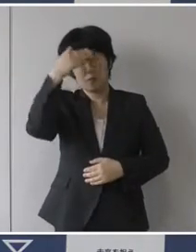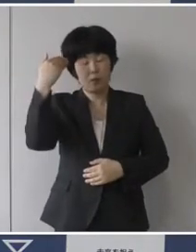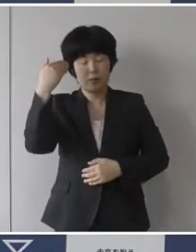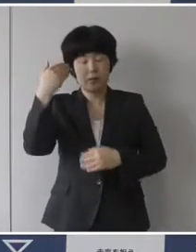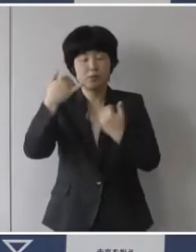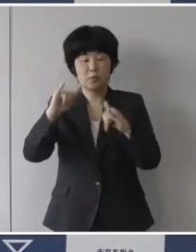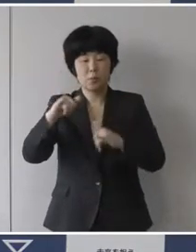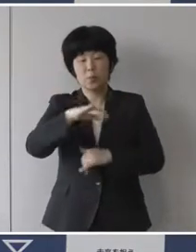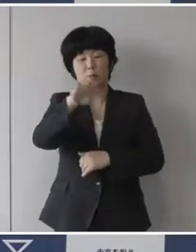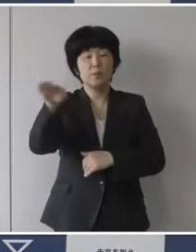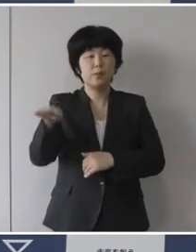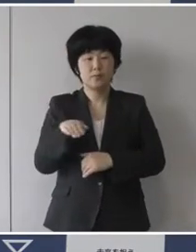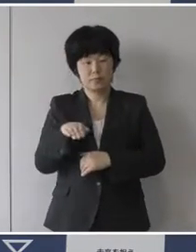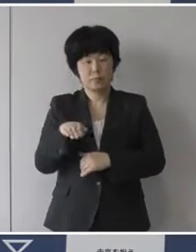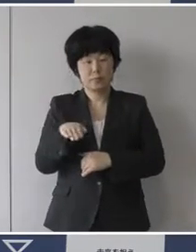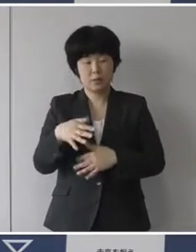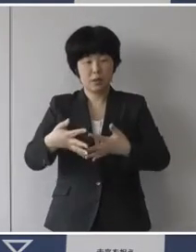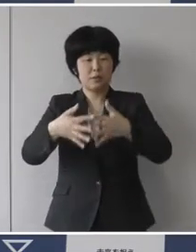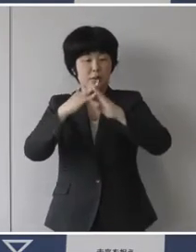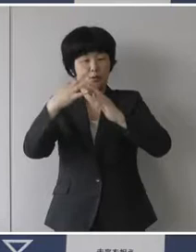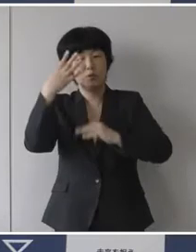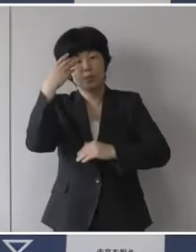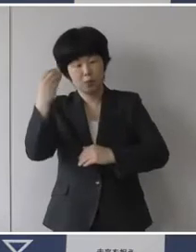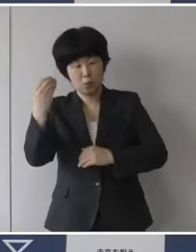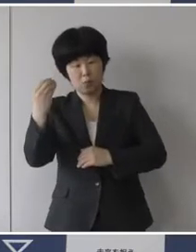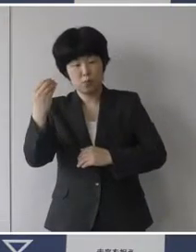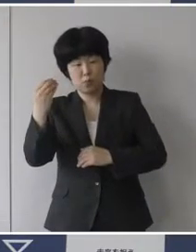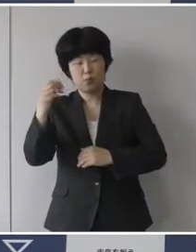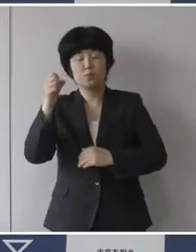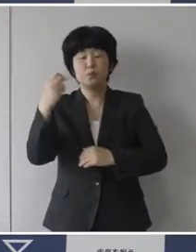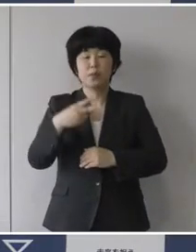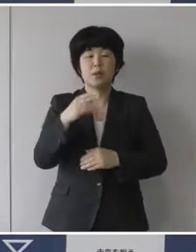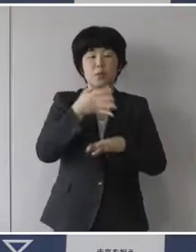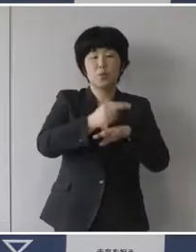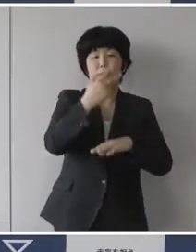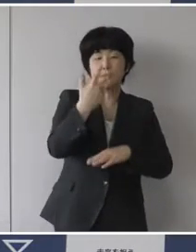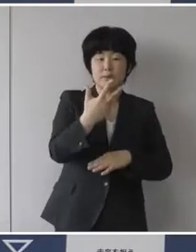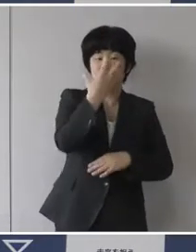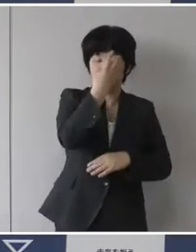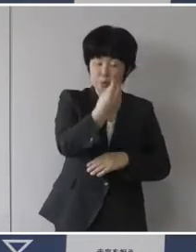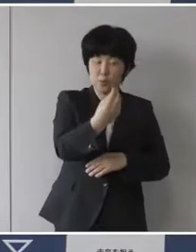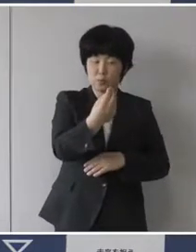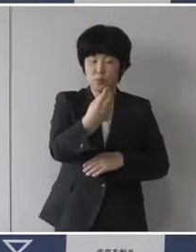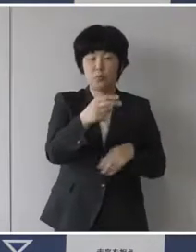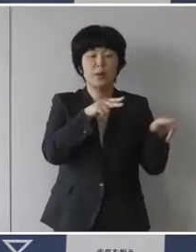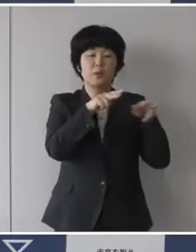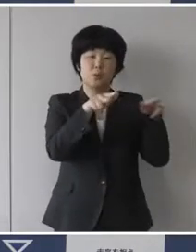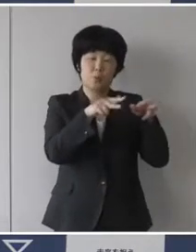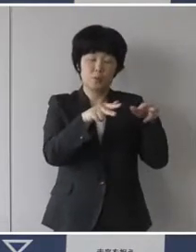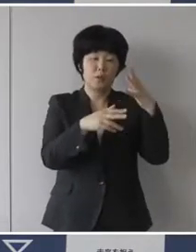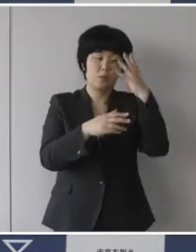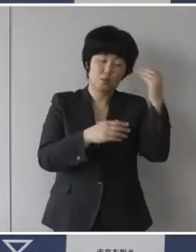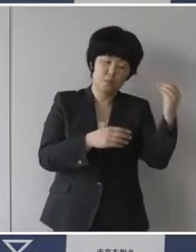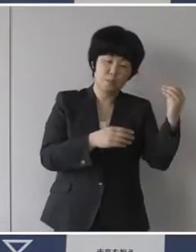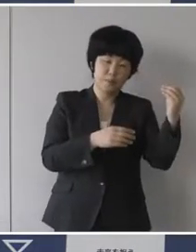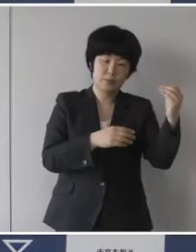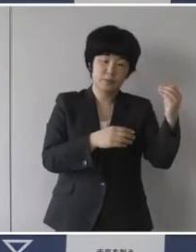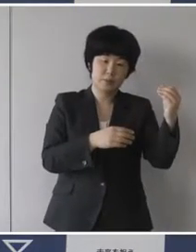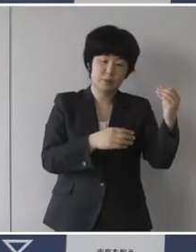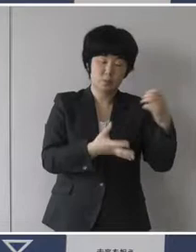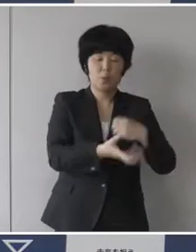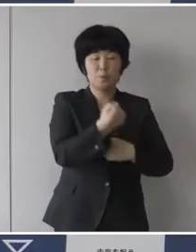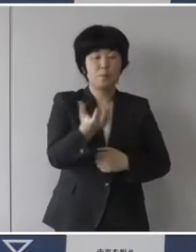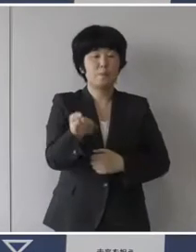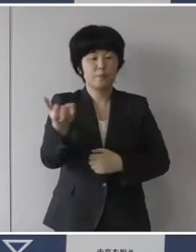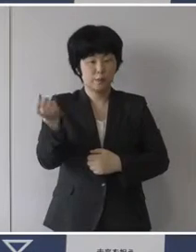が、建築の魅力、それから本市の魅力とかですね、行政への関心も育ん